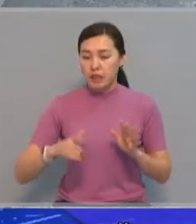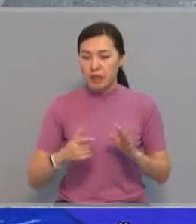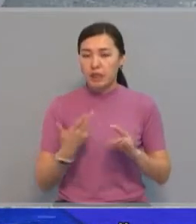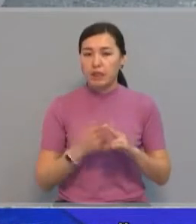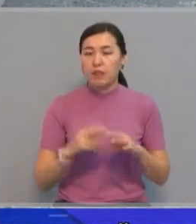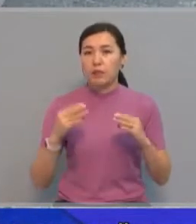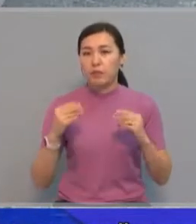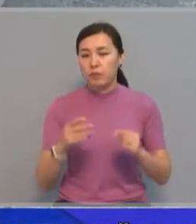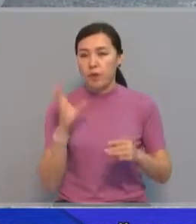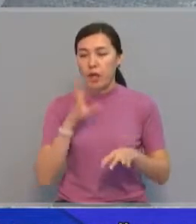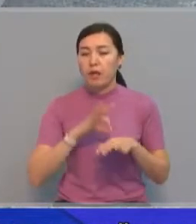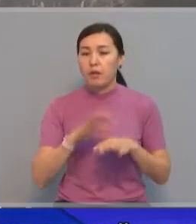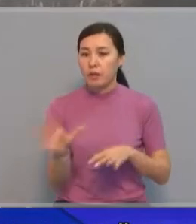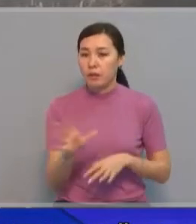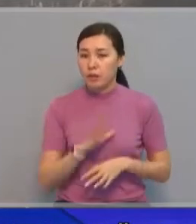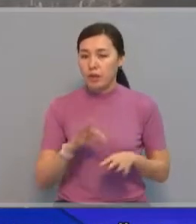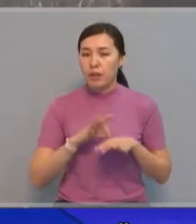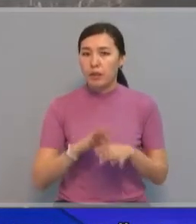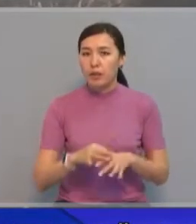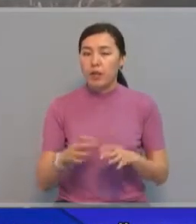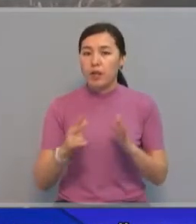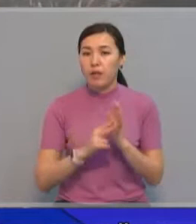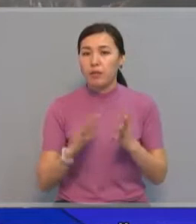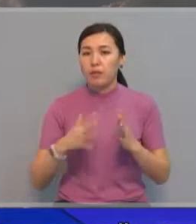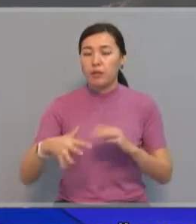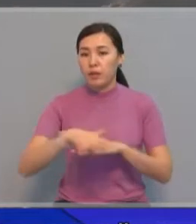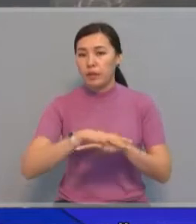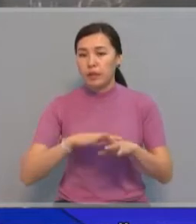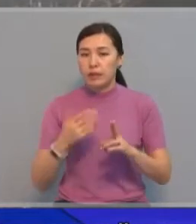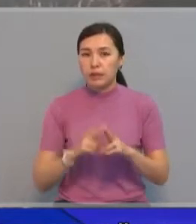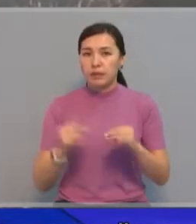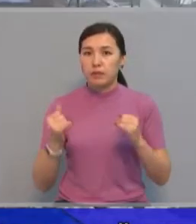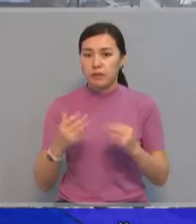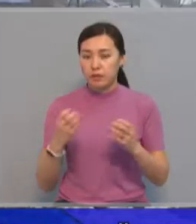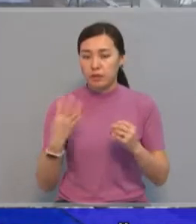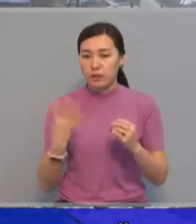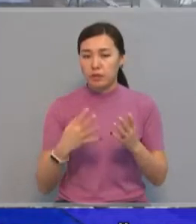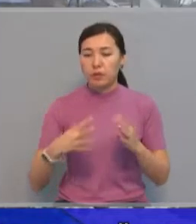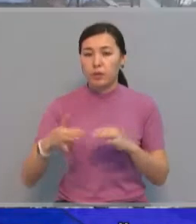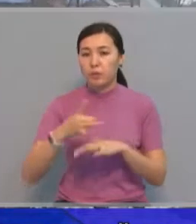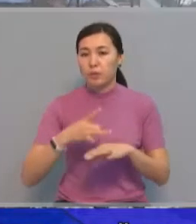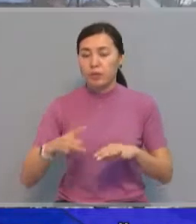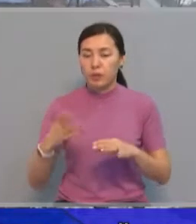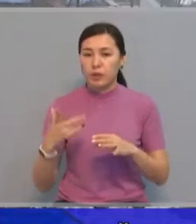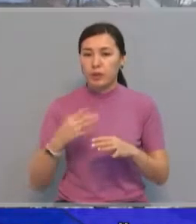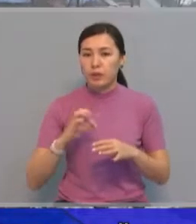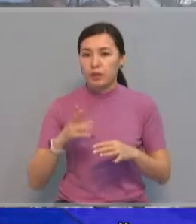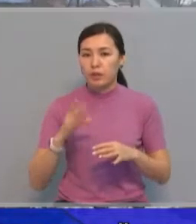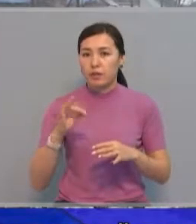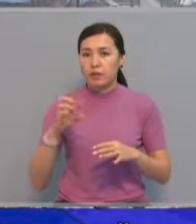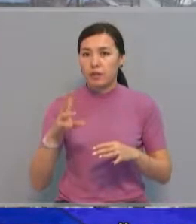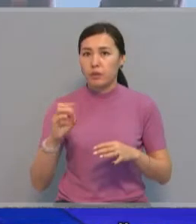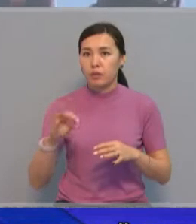На эти средства водопроводы были проведены в 8 населенных пунктах. Сегодня еще в 4 населенных пунктах Иголи,